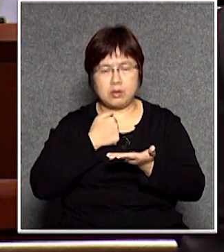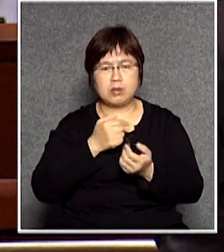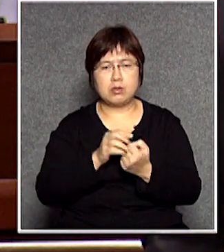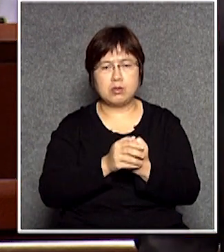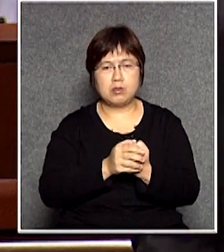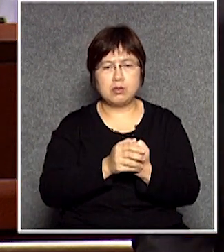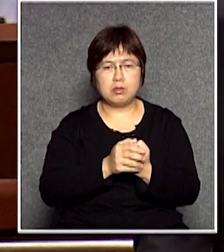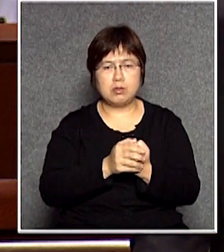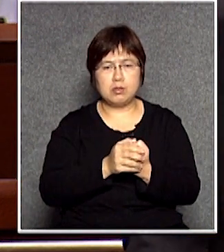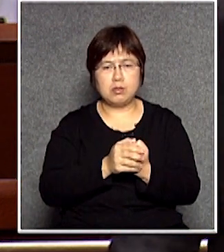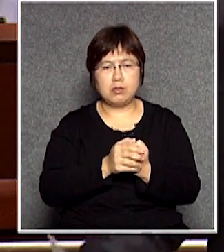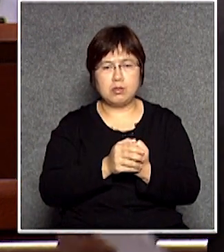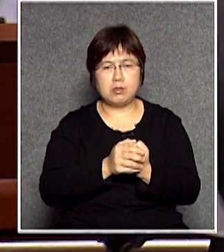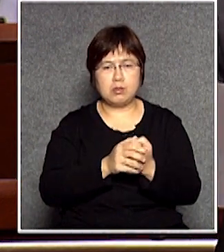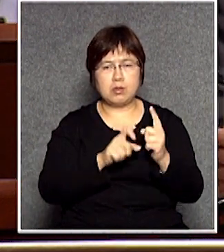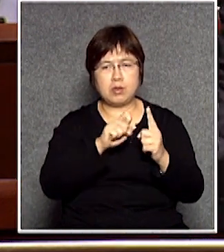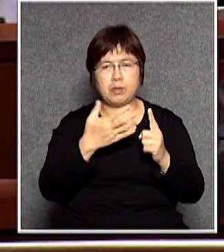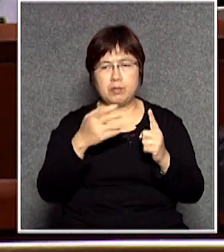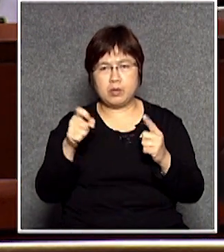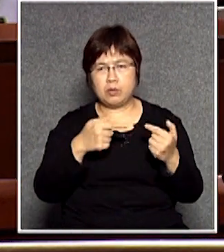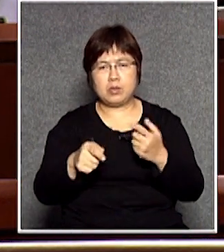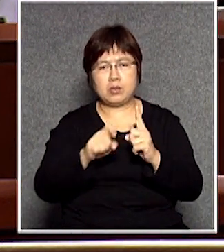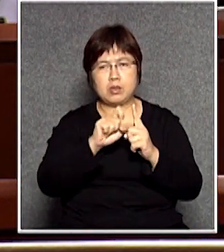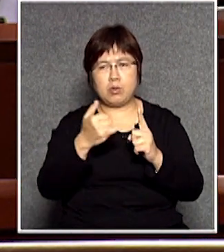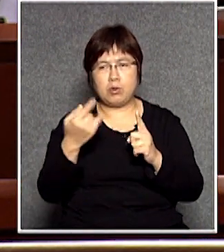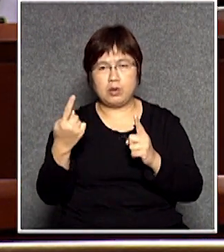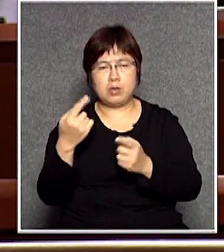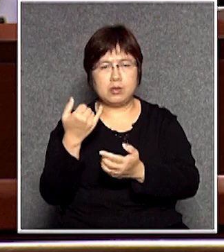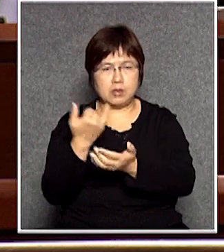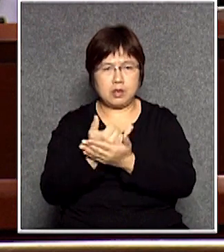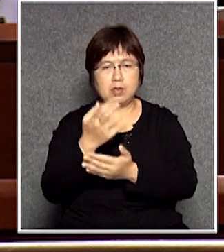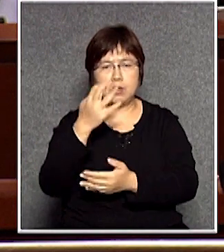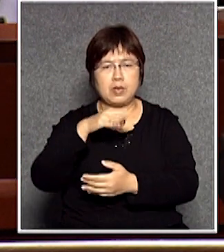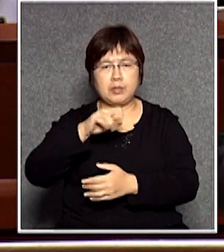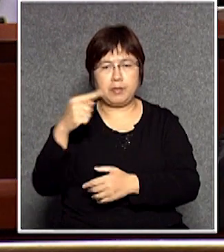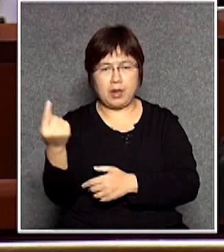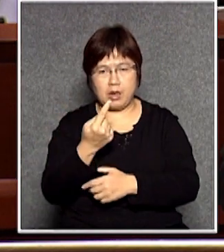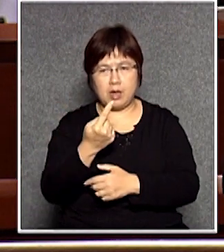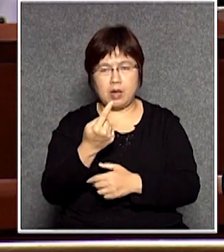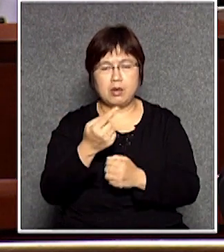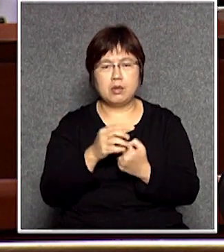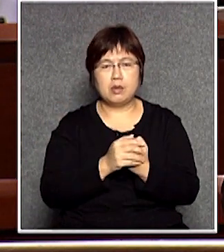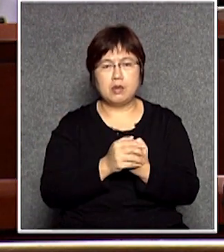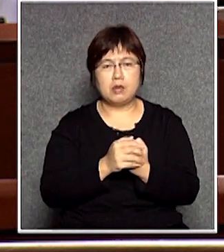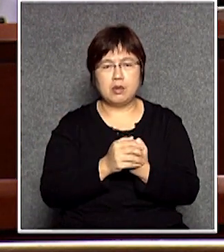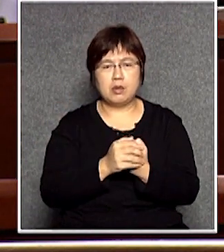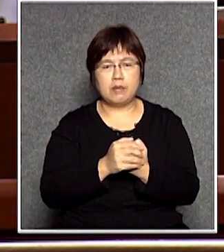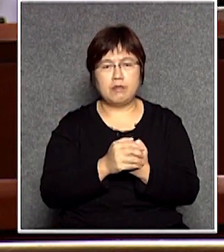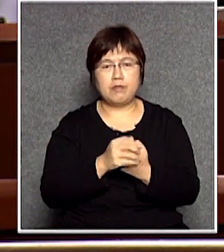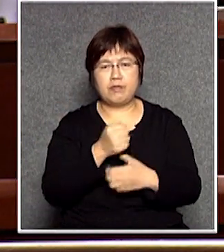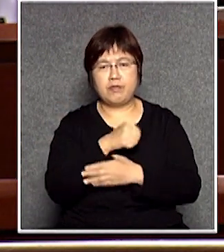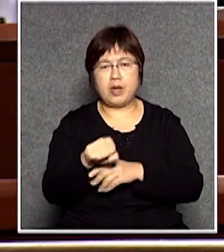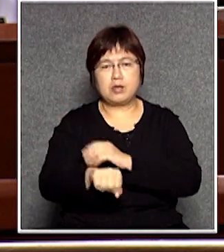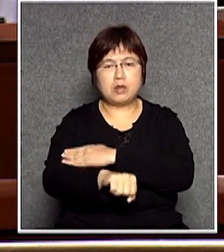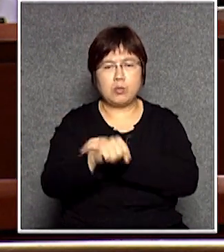在59年到61年死了的3000萬人，以及在反右運動失